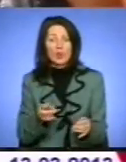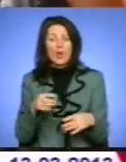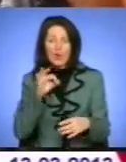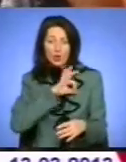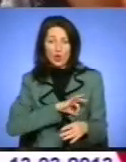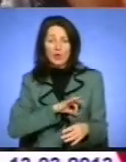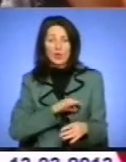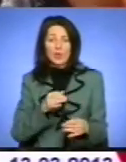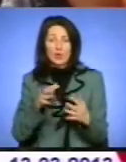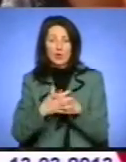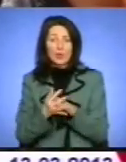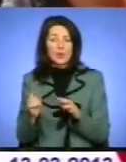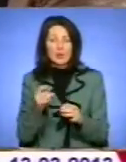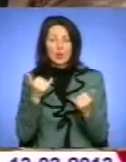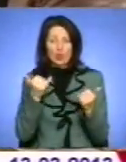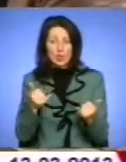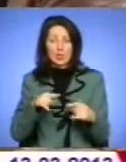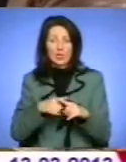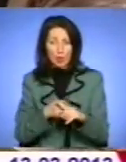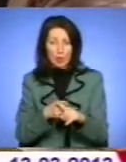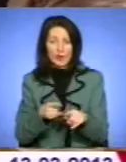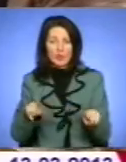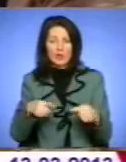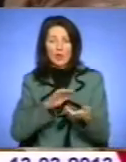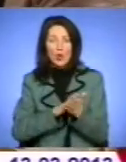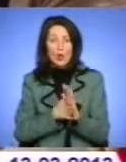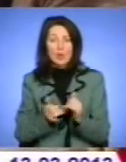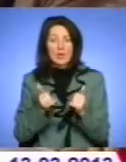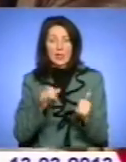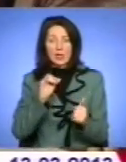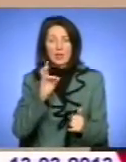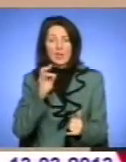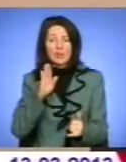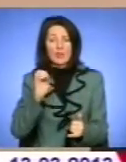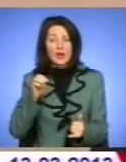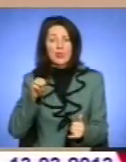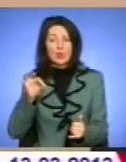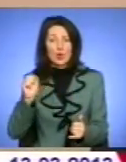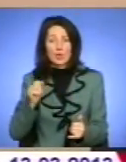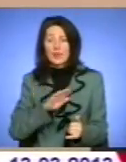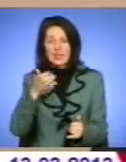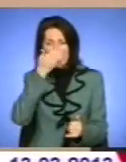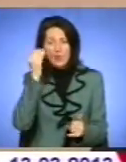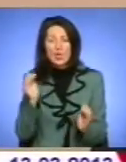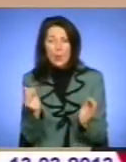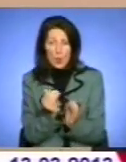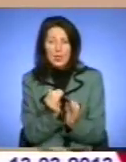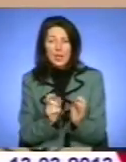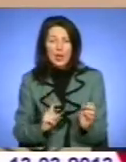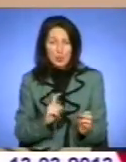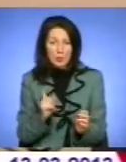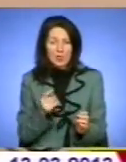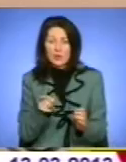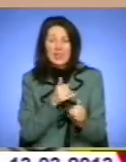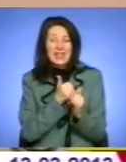технології, створити умови для інвесторів, не забувати і про невеличке господарство. Вони не можуть, звичайно, конкурувати з